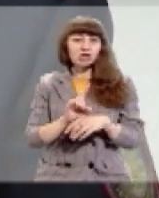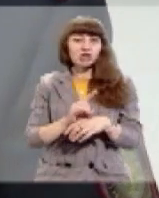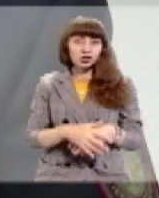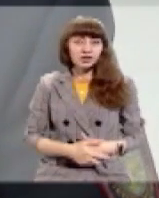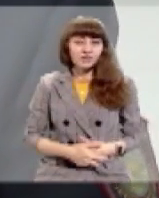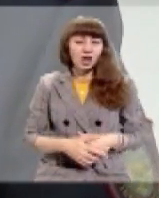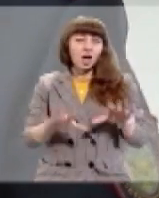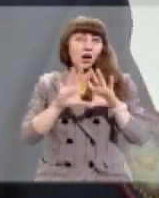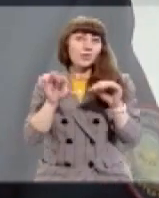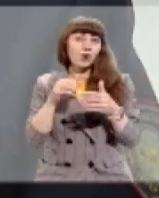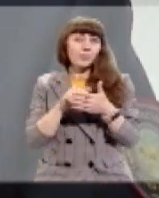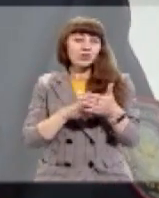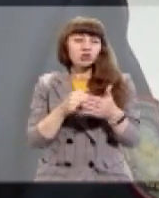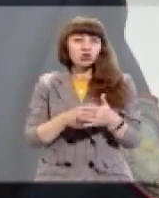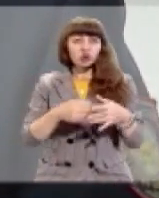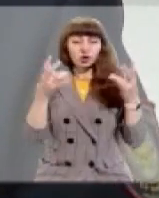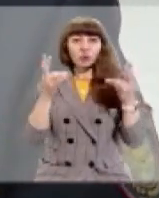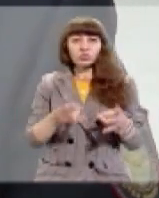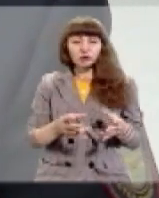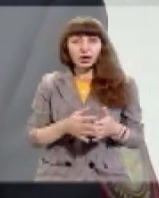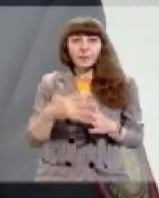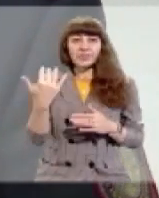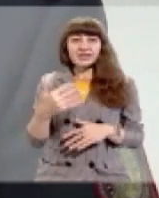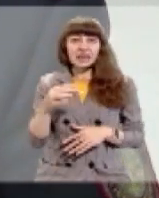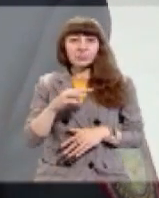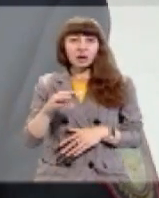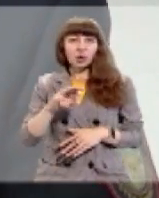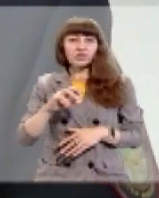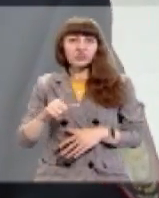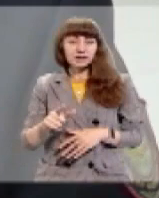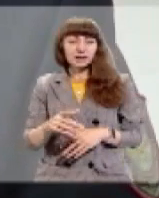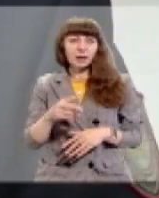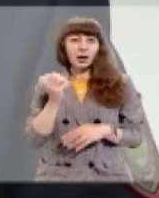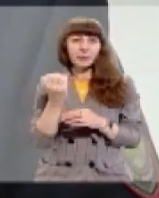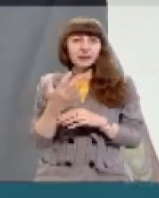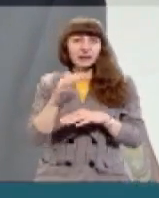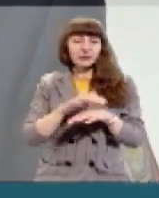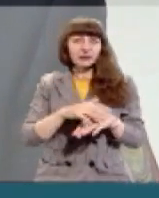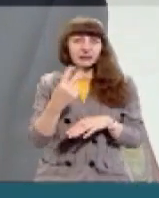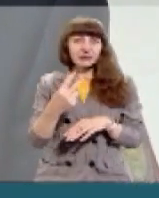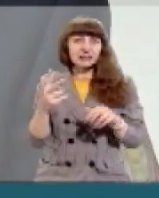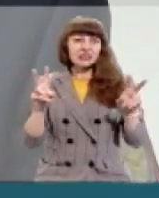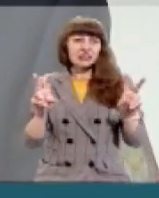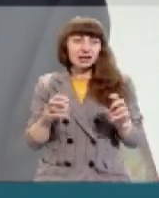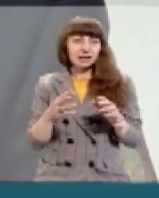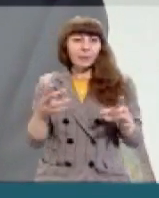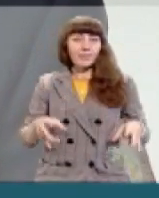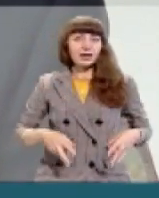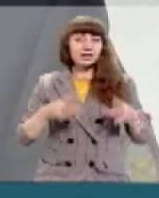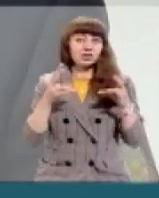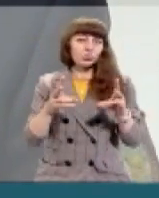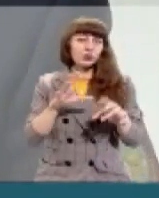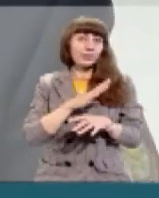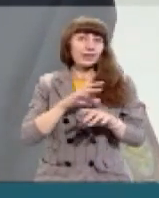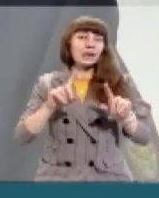20-дан астам жағдай тіркелген. Келтірілген шығын көлемі 50 миллион теңгені құрады. Аталған 20 жағдайдың 15 фактісі бойынша қылмыскерлер